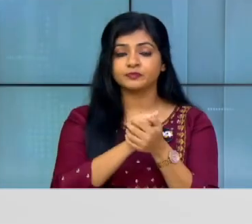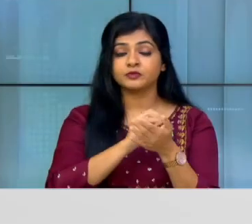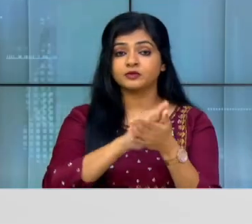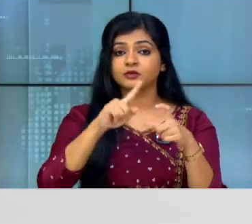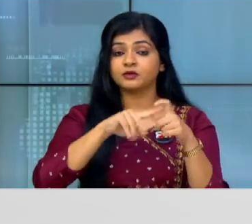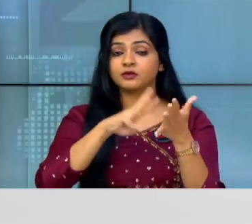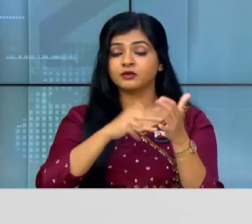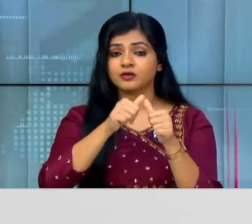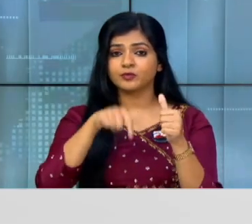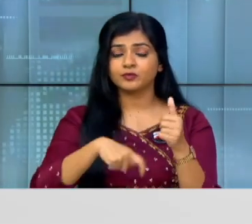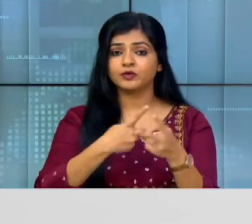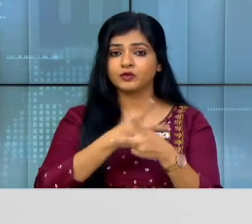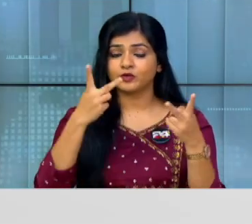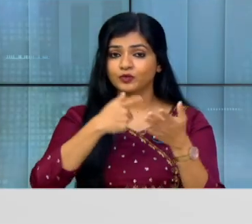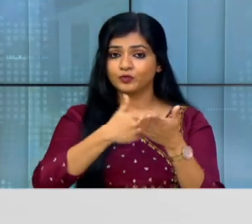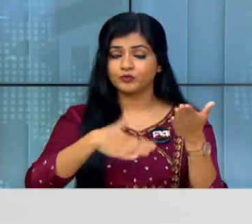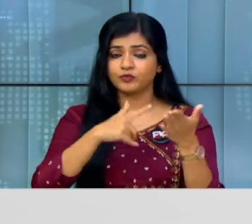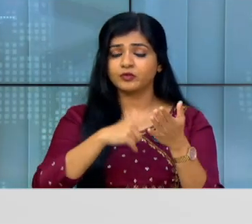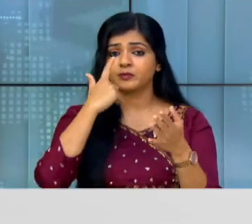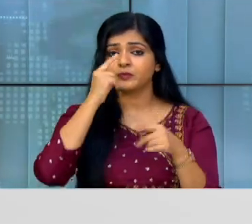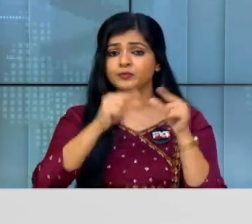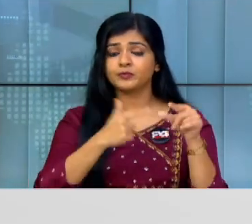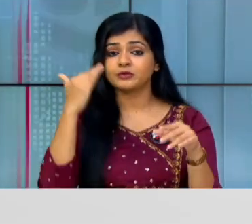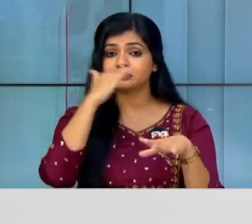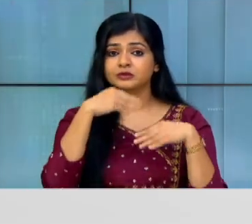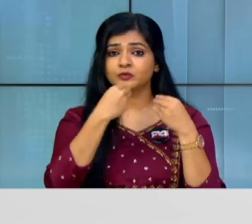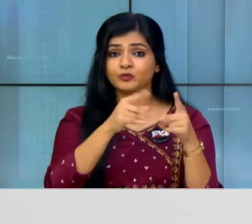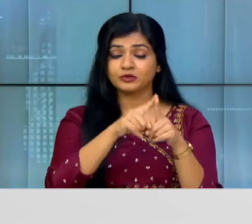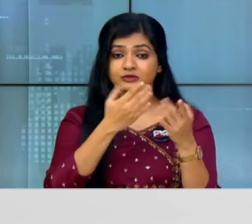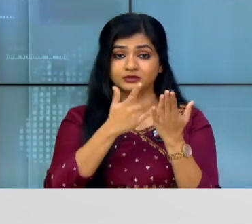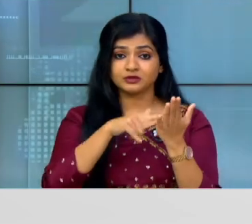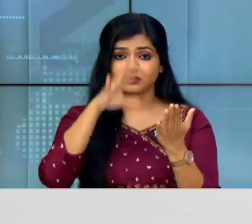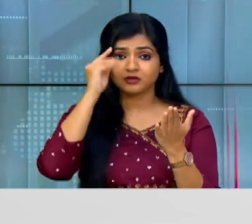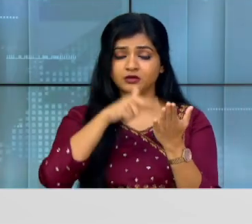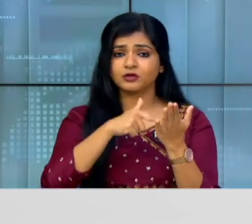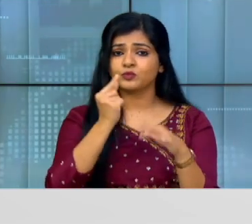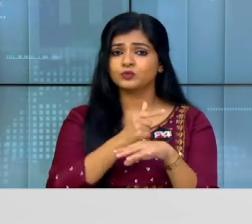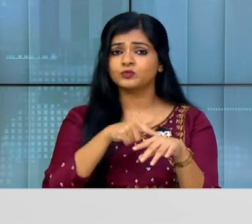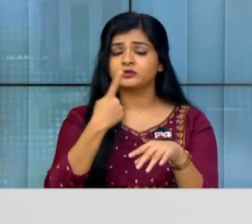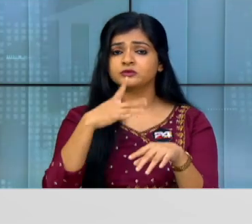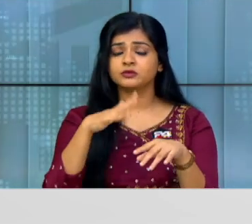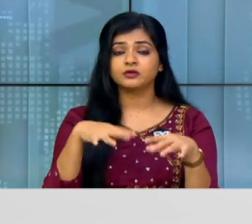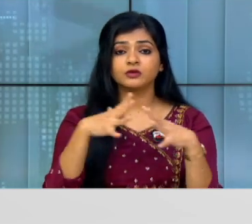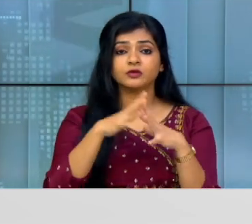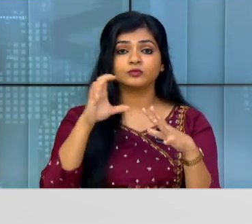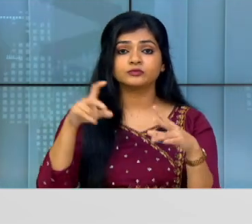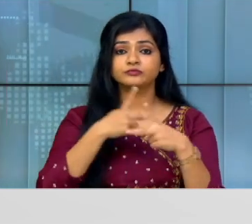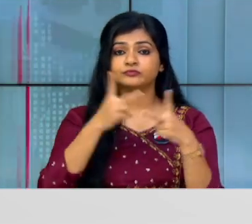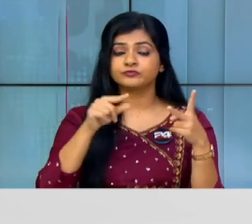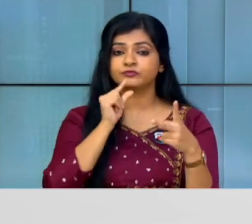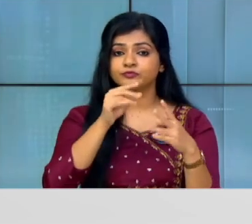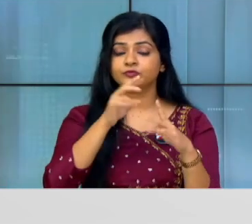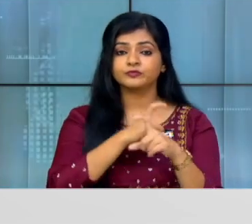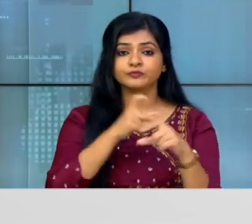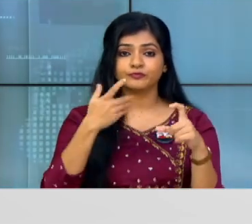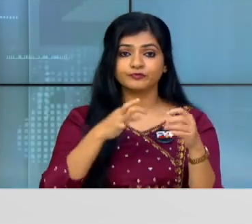കലാകാരികളെ അപമാനിക്കുന്ന റിപ്പോർട്ടുകൾ പുറത്തുവന്നു. വനിതകളെ അപമാനിക്കാനല്ല ഈ പഠനം ഉപയോഗിക്കേണ്ടത് എന്നും WCC ഇപ്പോൾ പ്രസ്താവനയിൽ വ്യക്തമാക്കിയിരിക്കുന്നു. എസ്